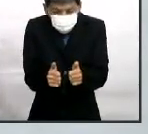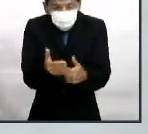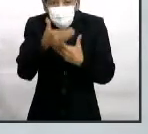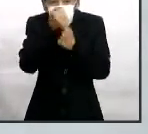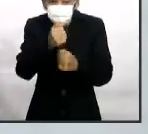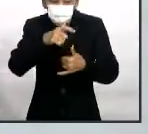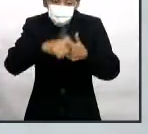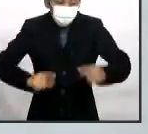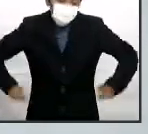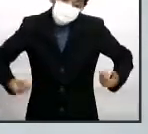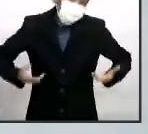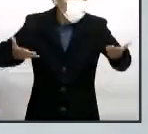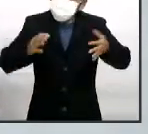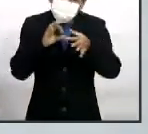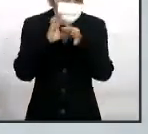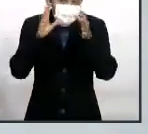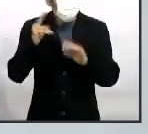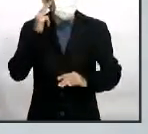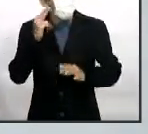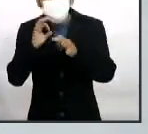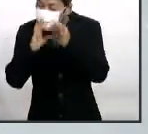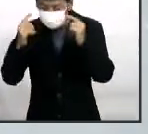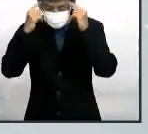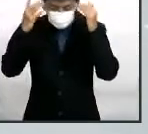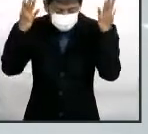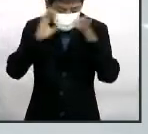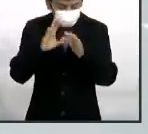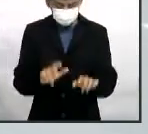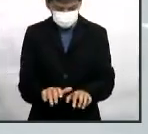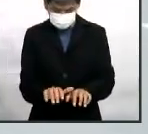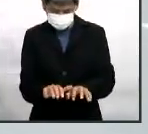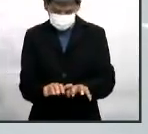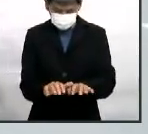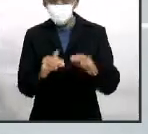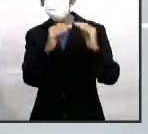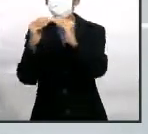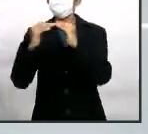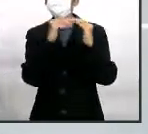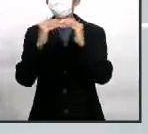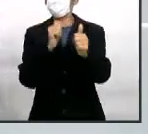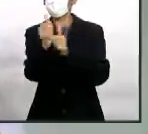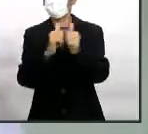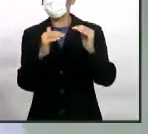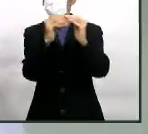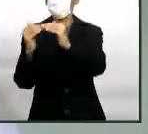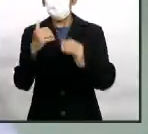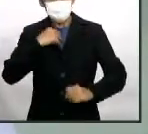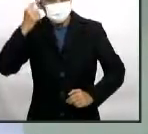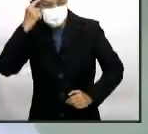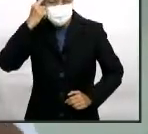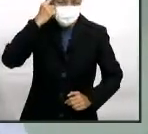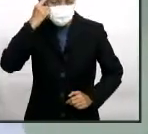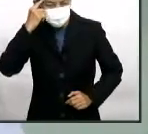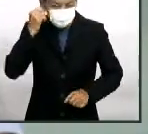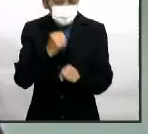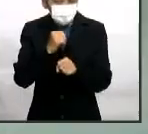ไม่สนใจแล้วว่าคุณนั่งรถวีลแชร์คุณหูหนวกคุณสติปัญญาหรืออะไรไอ้นั่นคือความเท่าเทียมกันคุณอยู่ในเกมมันอยู่ที่ว่าวิธีการอะ